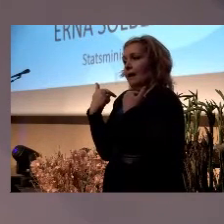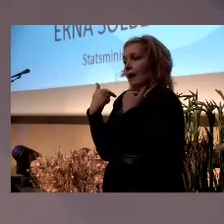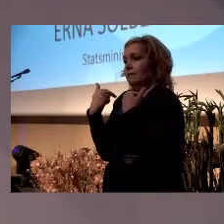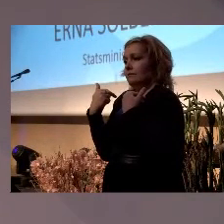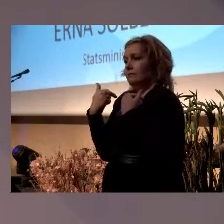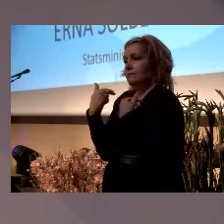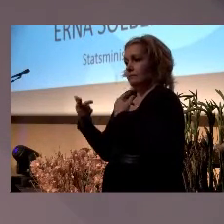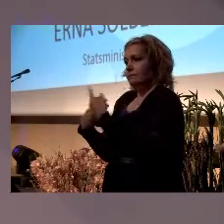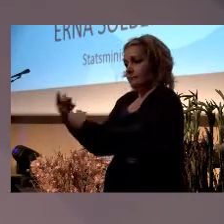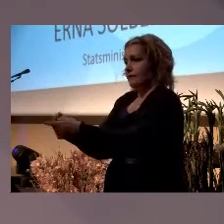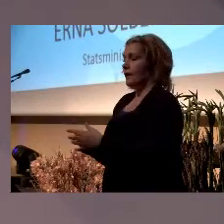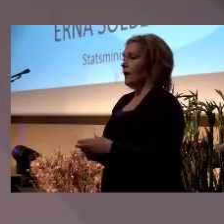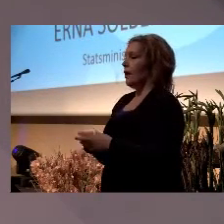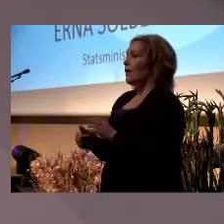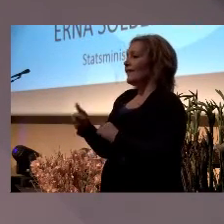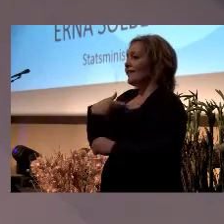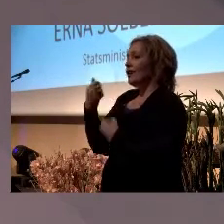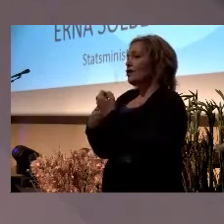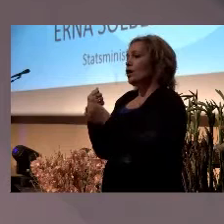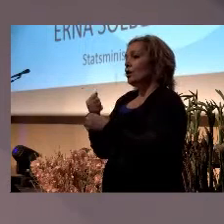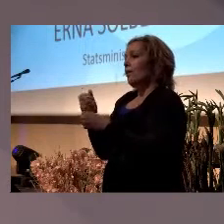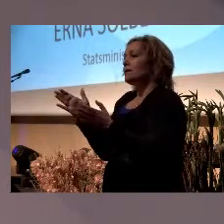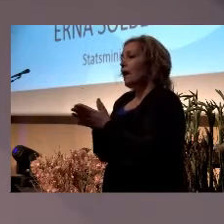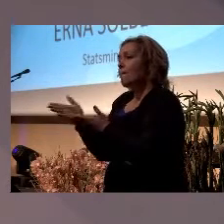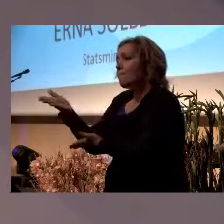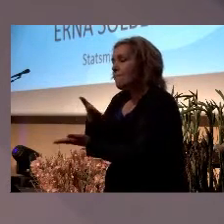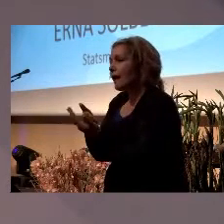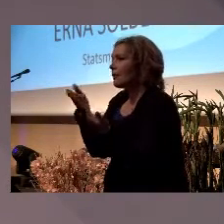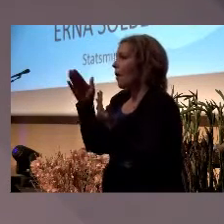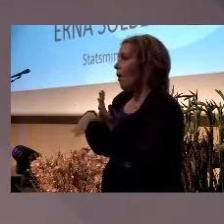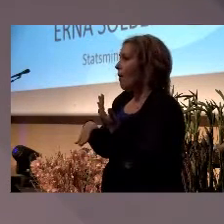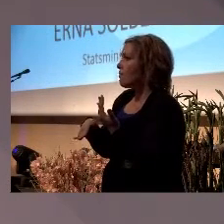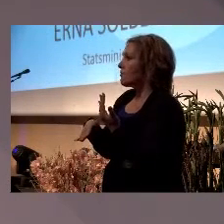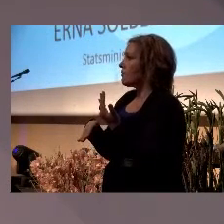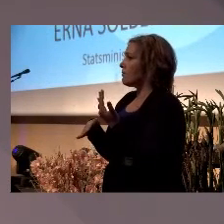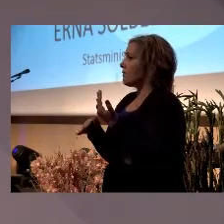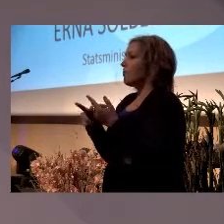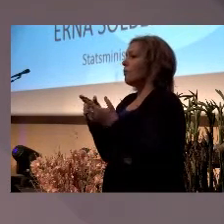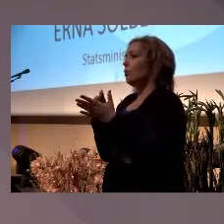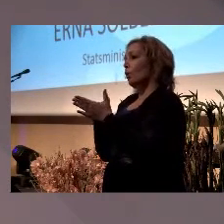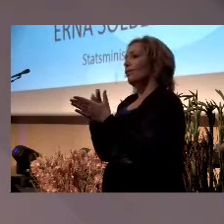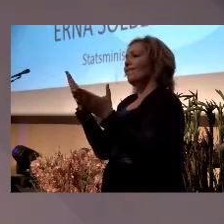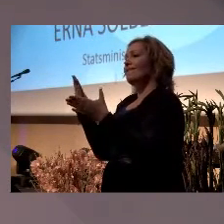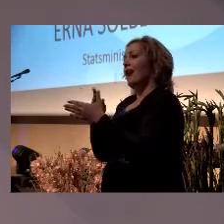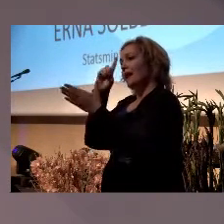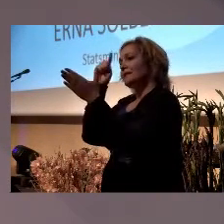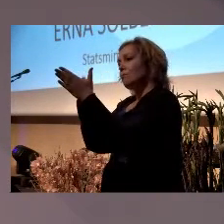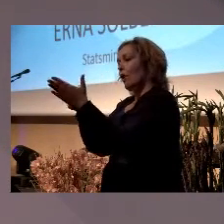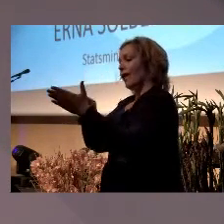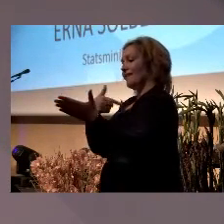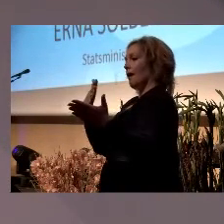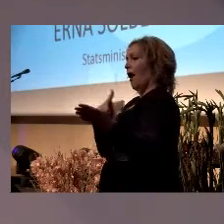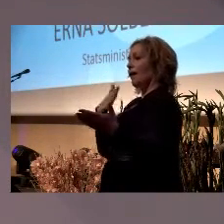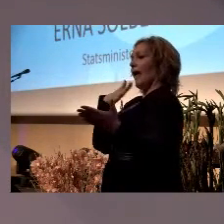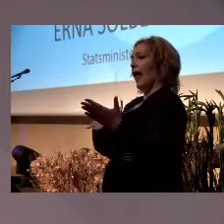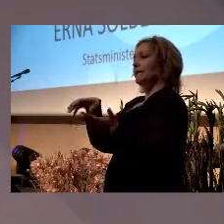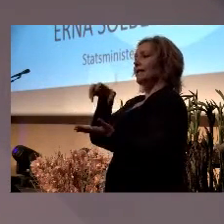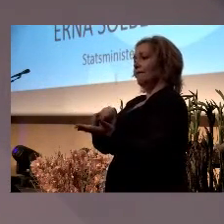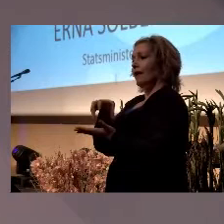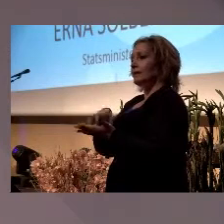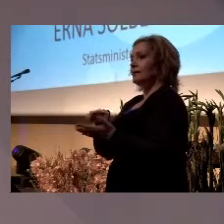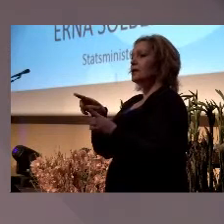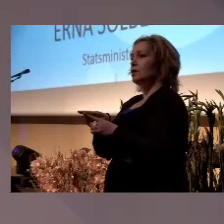ulike rollene. Og det er viktig at vi jobber sammen om og følger mot det felles målet, at vi skal ha et